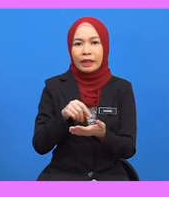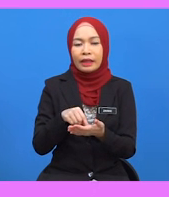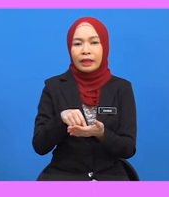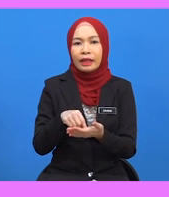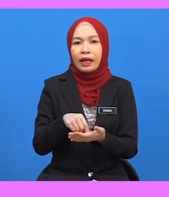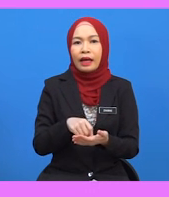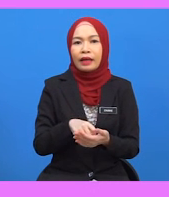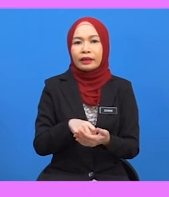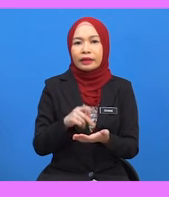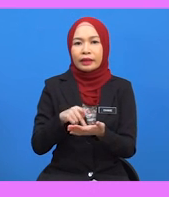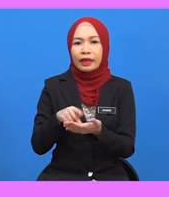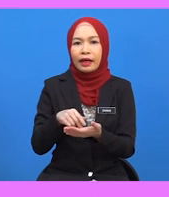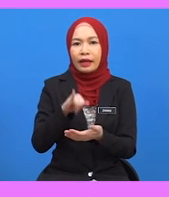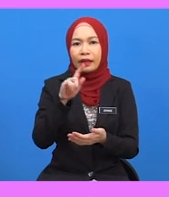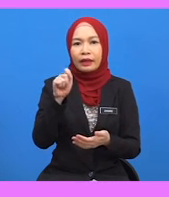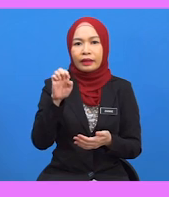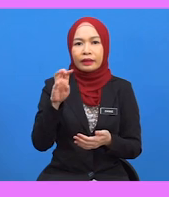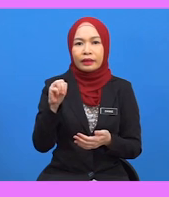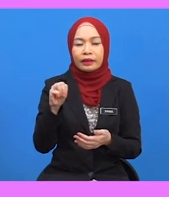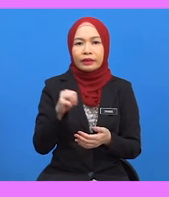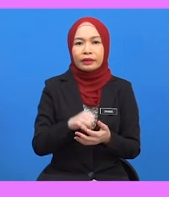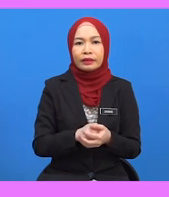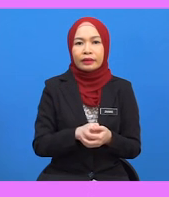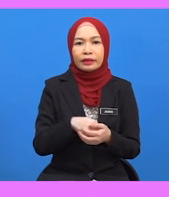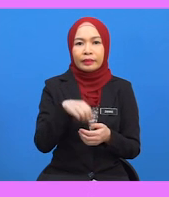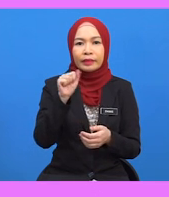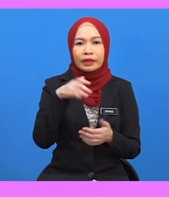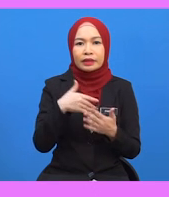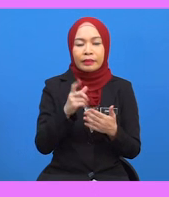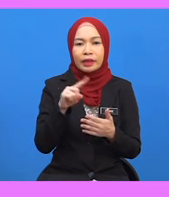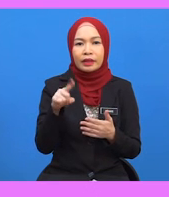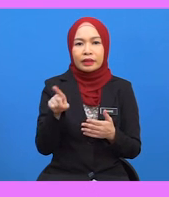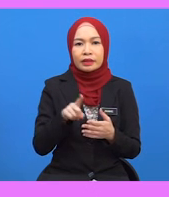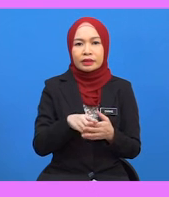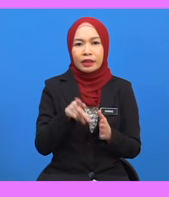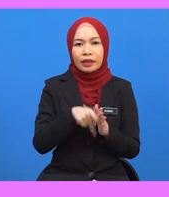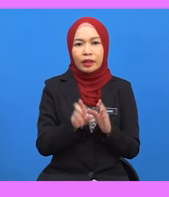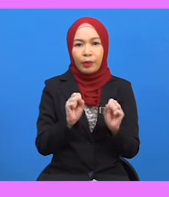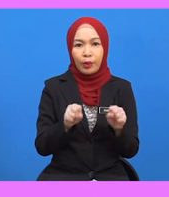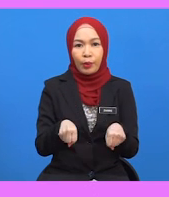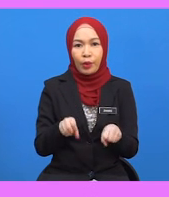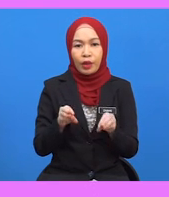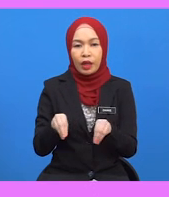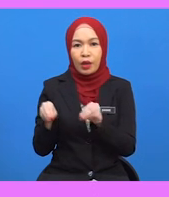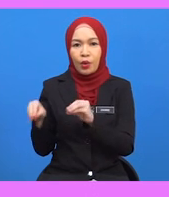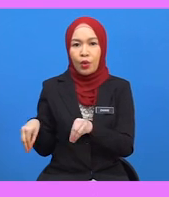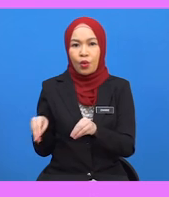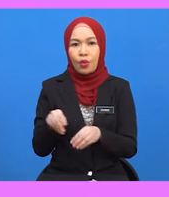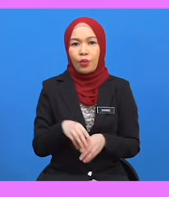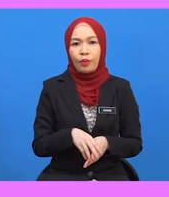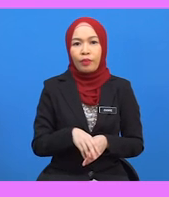I ialah pemboleh ubah yang mewakili kedudukan item dalam